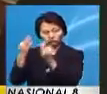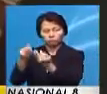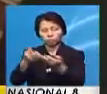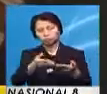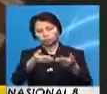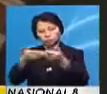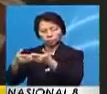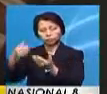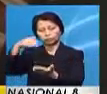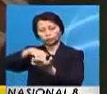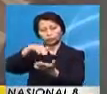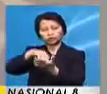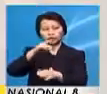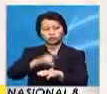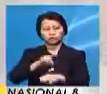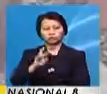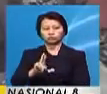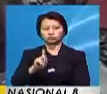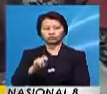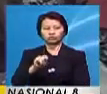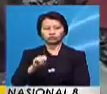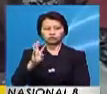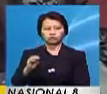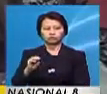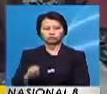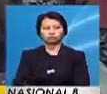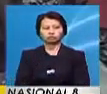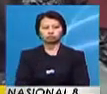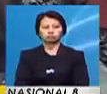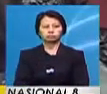menyambung semula pengajiannya di UiTM. Yang saya nampak